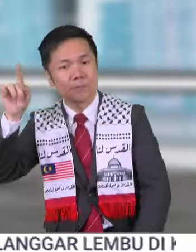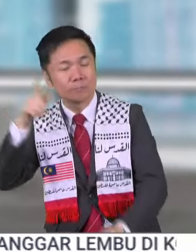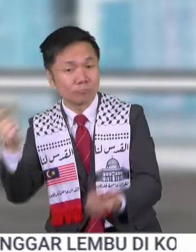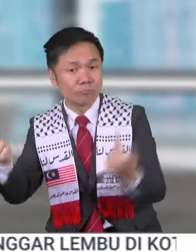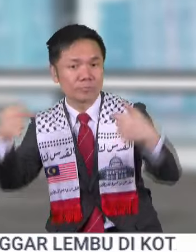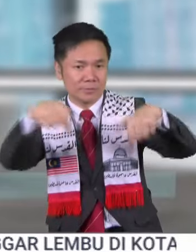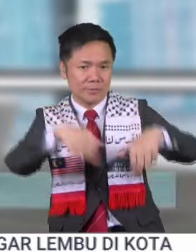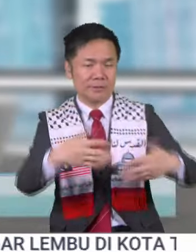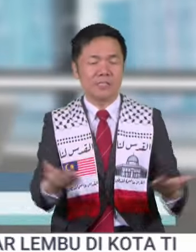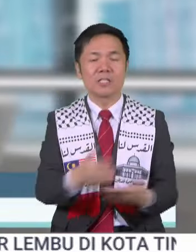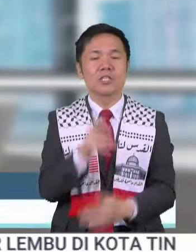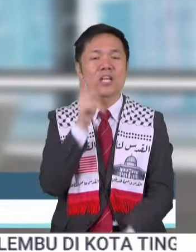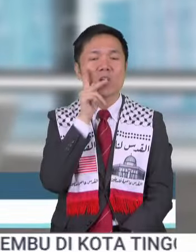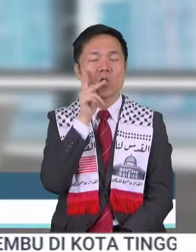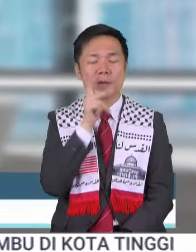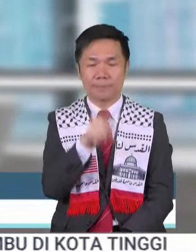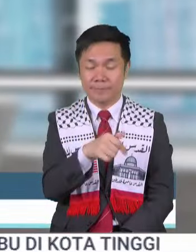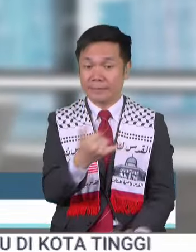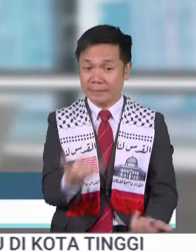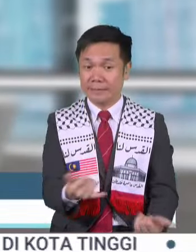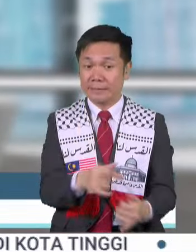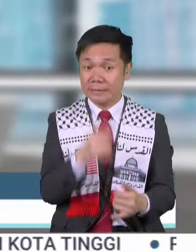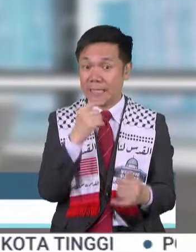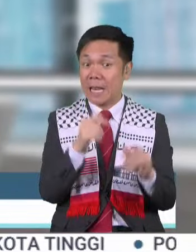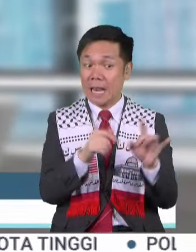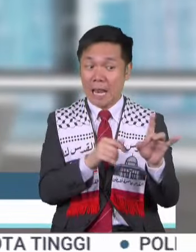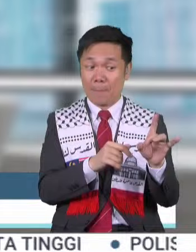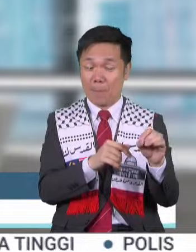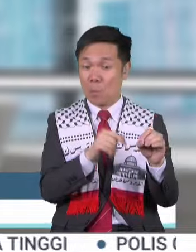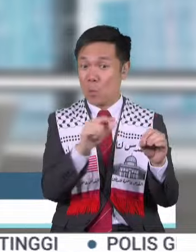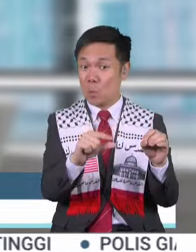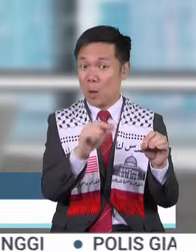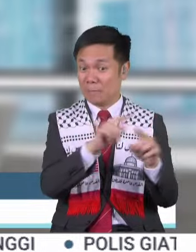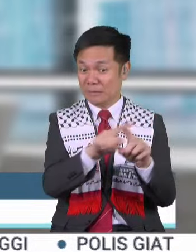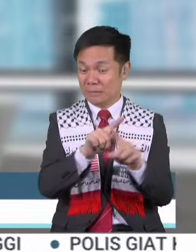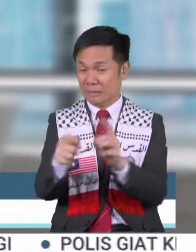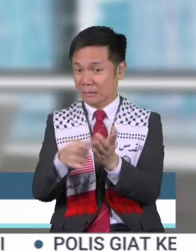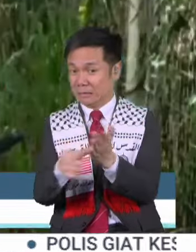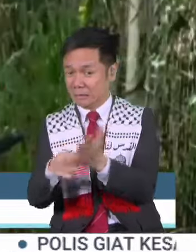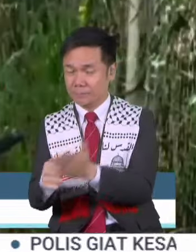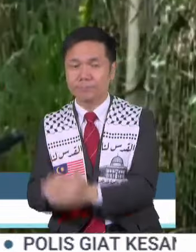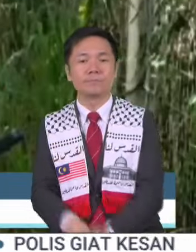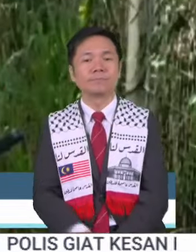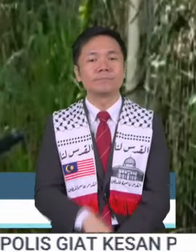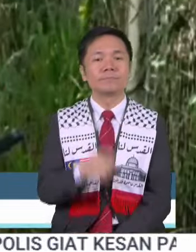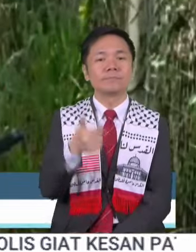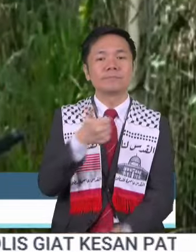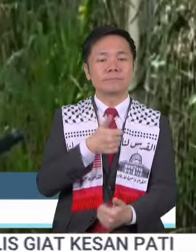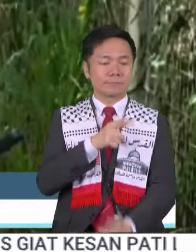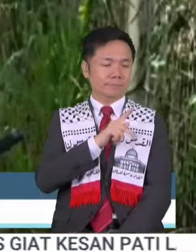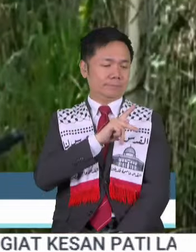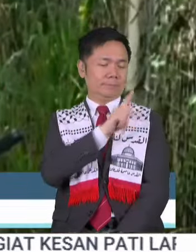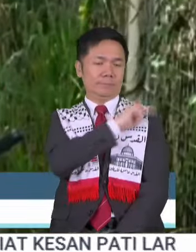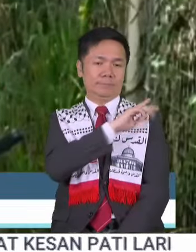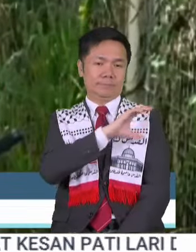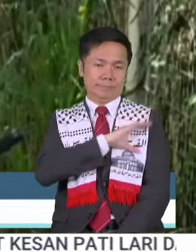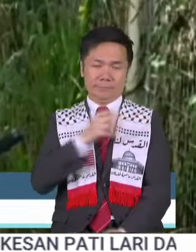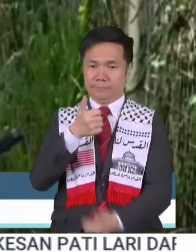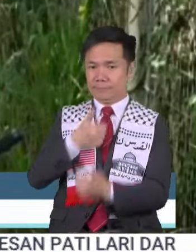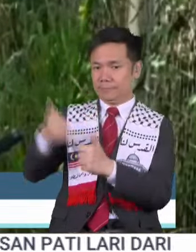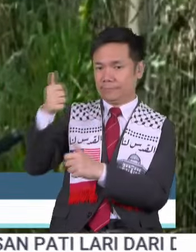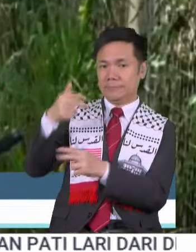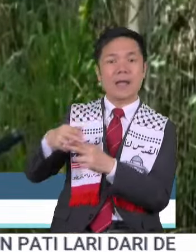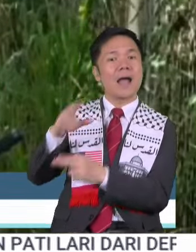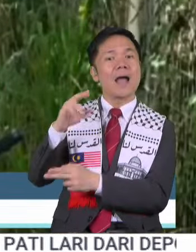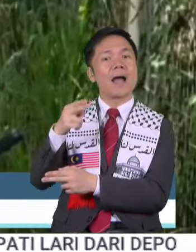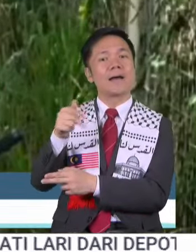daerah Kuala muda turut dirampas lebih 80 gram dadah pelbagai jenis menurut ketua polis daerah Kuala muda acp Zaidi Cik